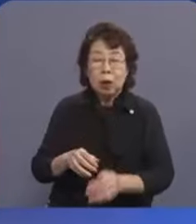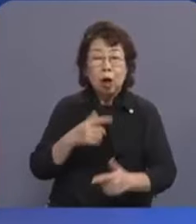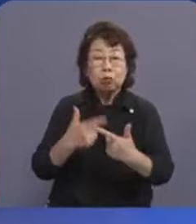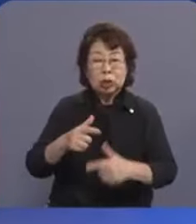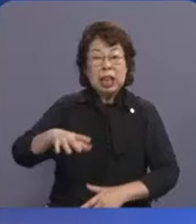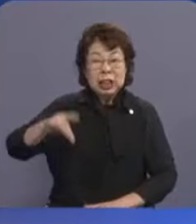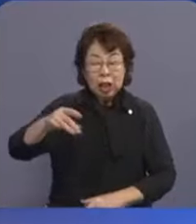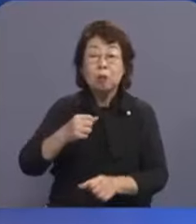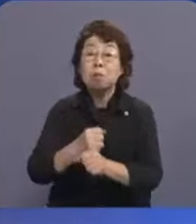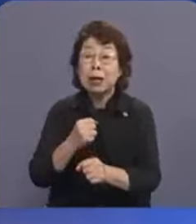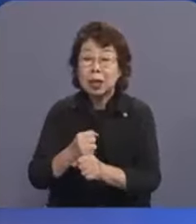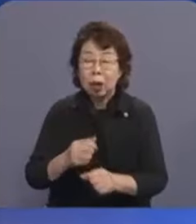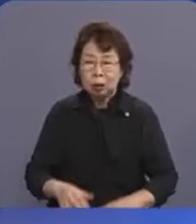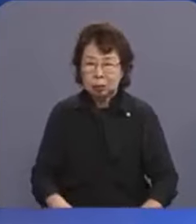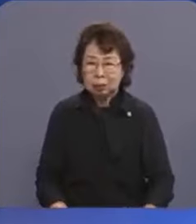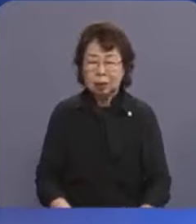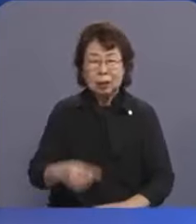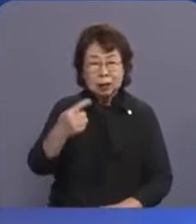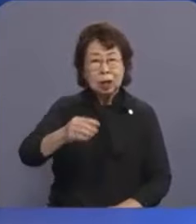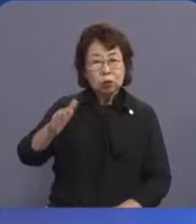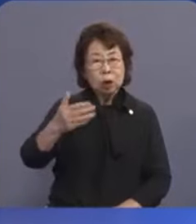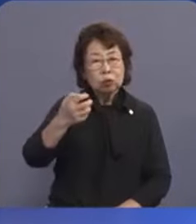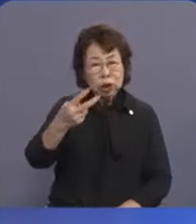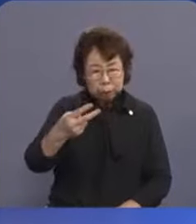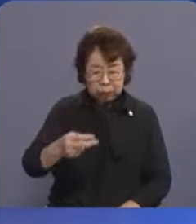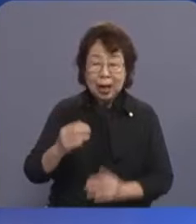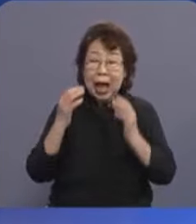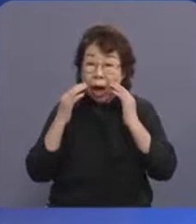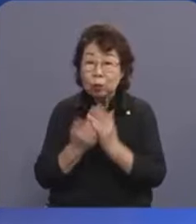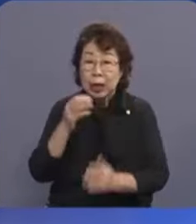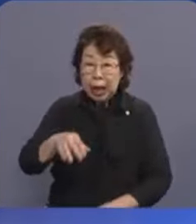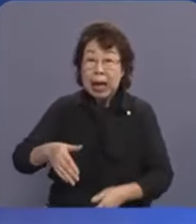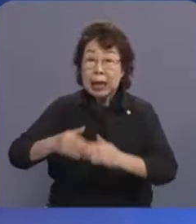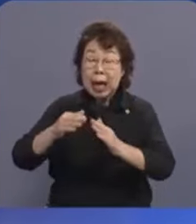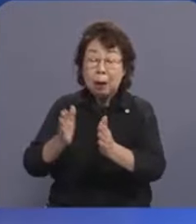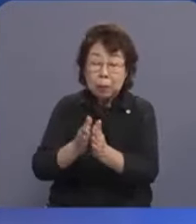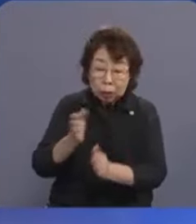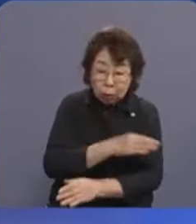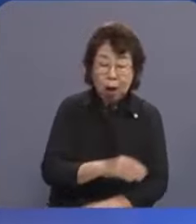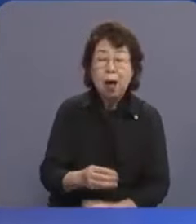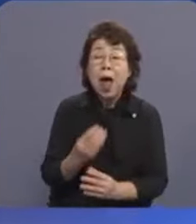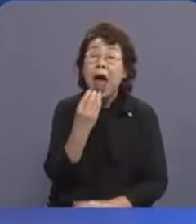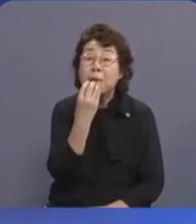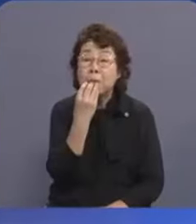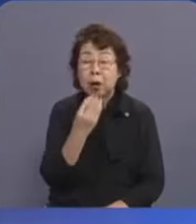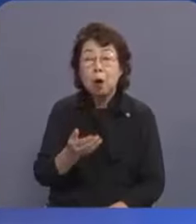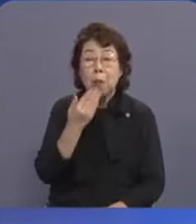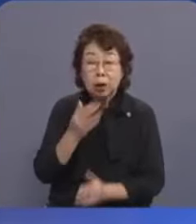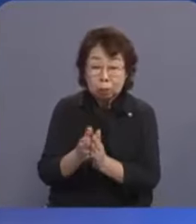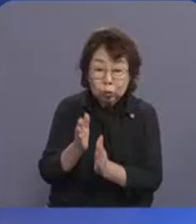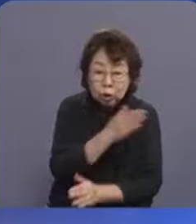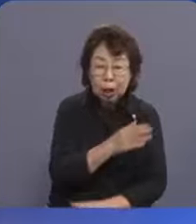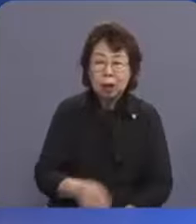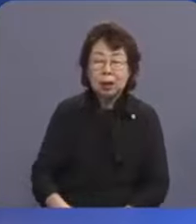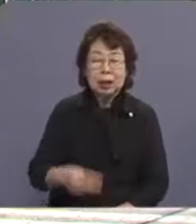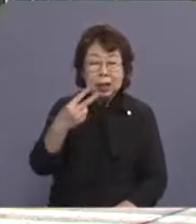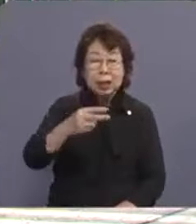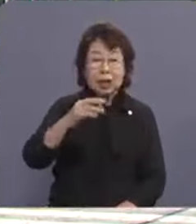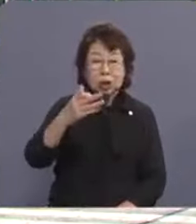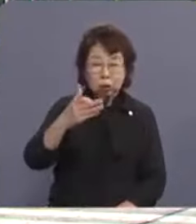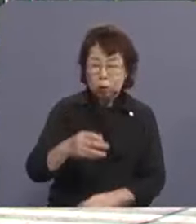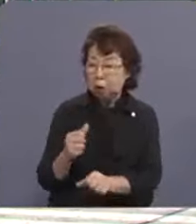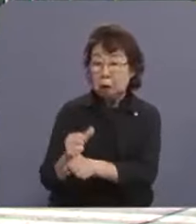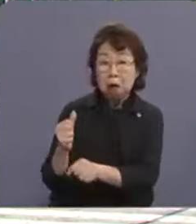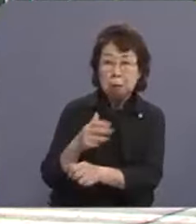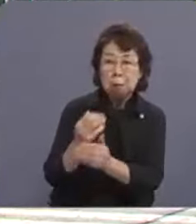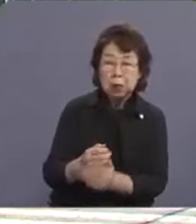부산에 처음 생겼습니다 1992년 부산 해운대구에 들어선 대형 햄버거 프랜차이즈 매장인데요 예 19년 쉰 두